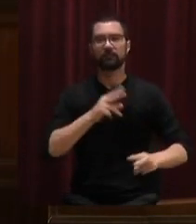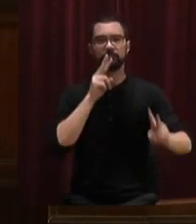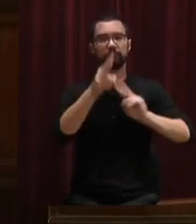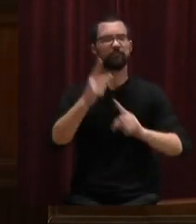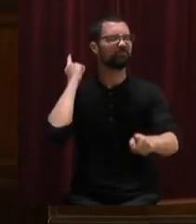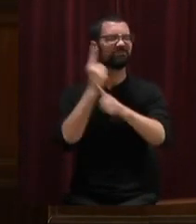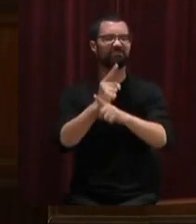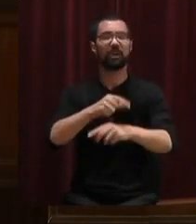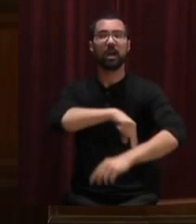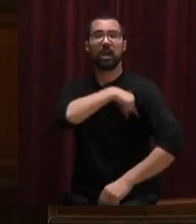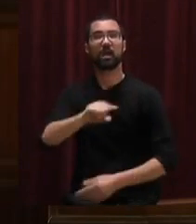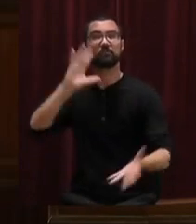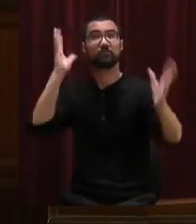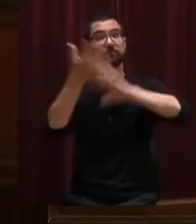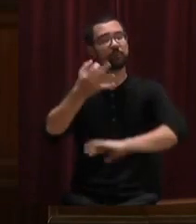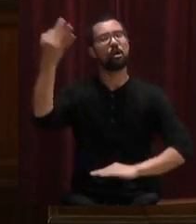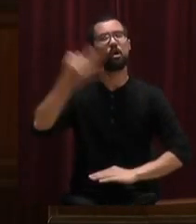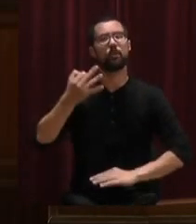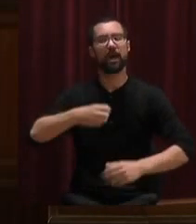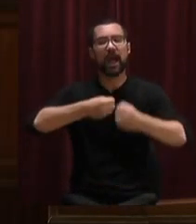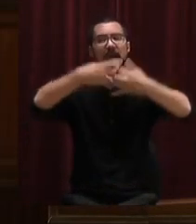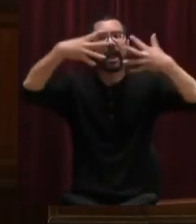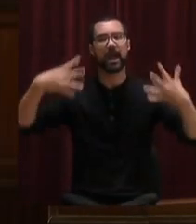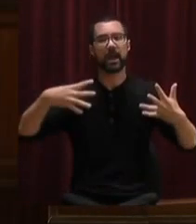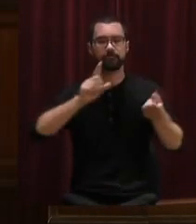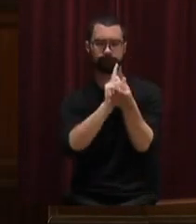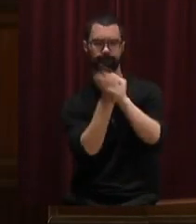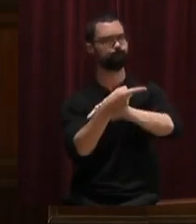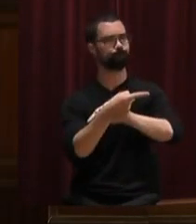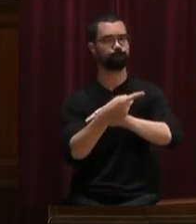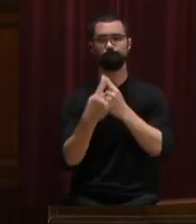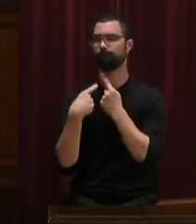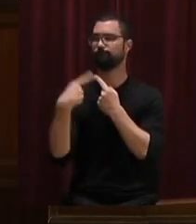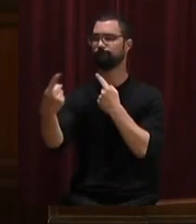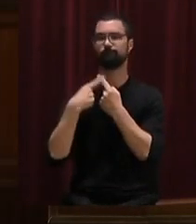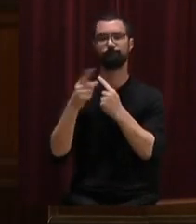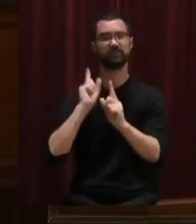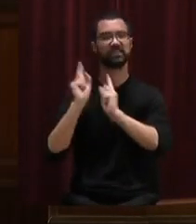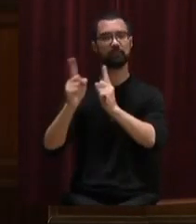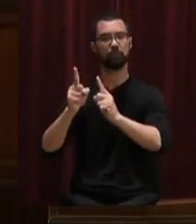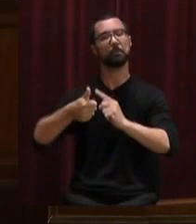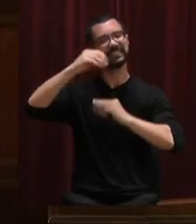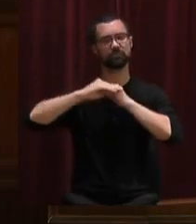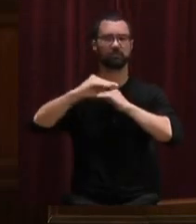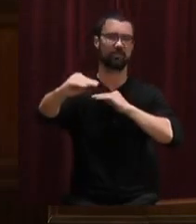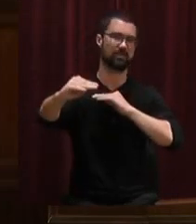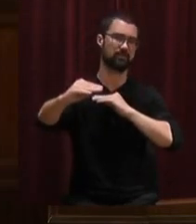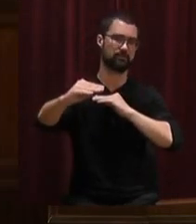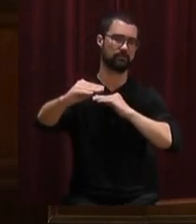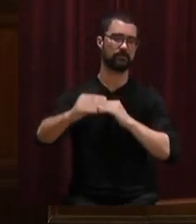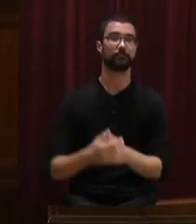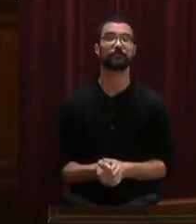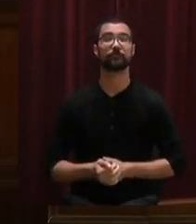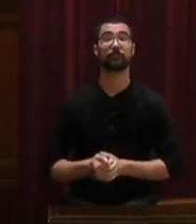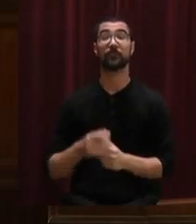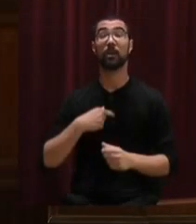canvi climàtic amb una transició energètica modèlica i una mobilitat més sostenible. A tots els qui